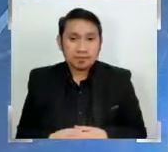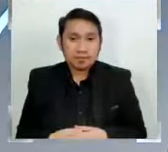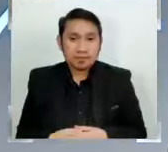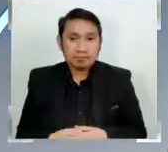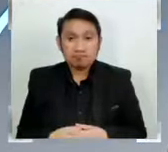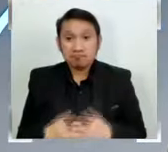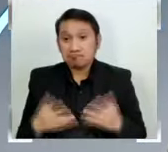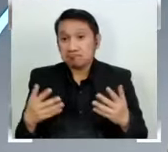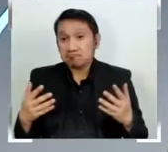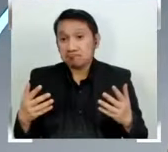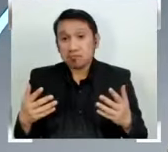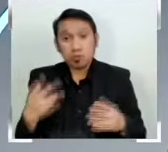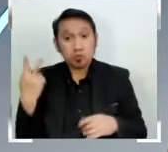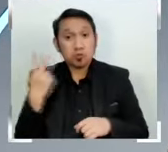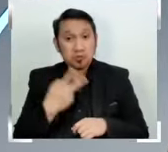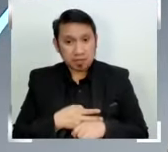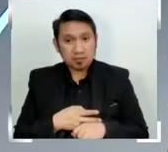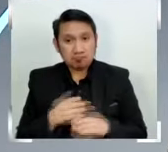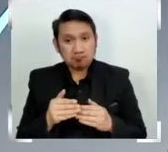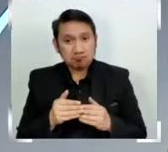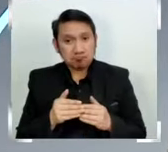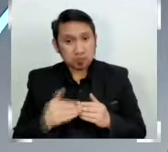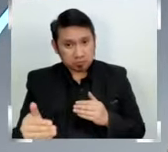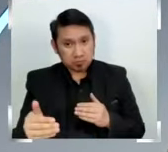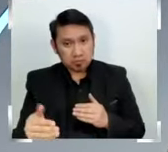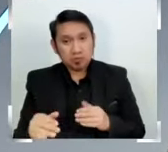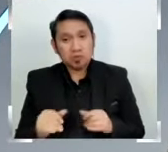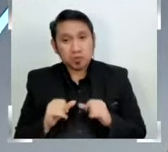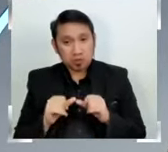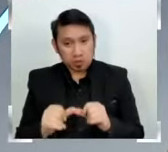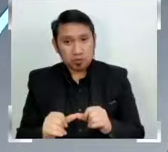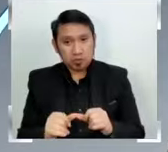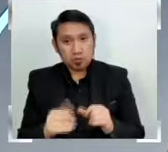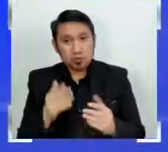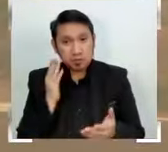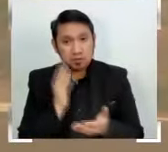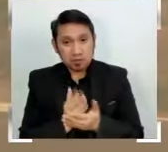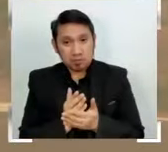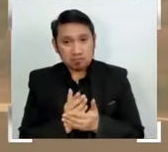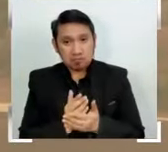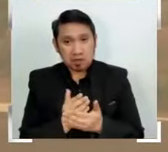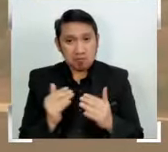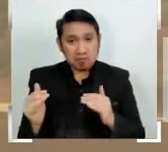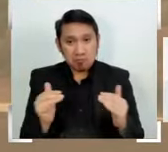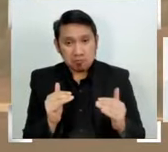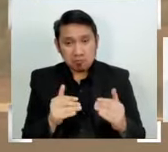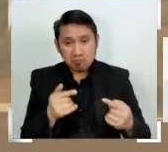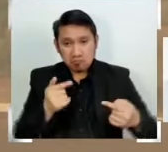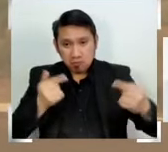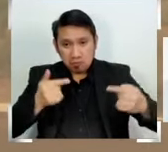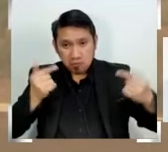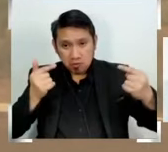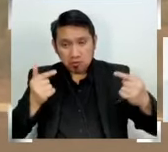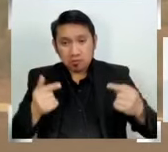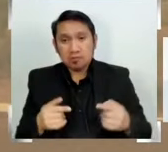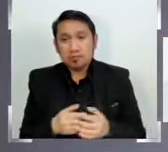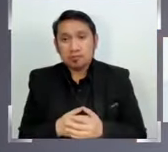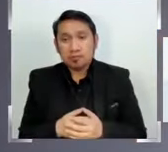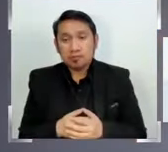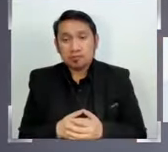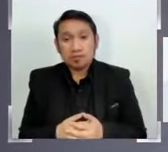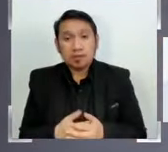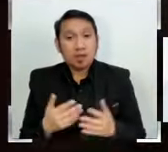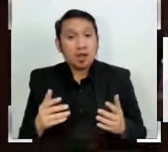Napalawig pa ng 2 araw ang tigil putukan sa pagitan ng Israel at grupong Hamas. Sa unang 4 na araw ng humanitarian pause,